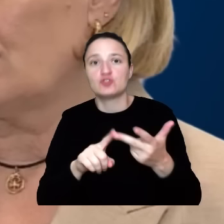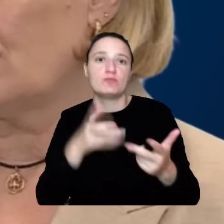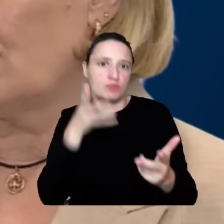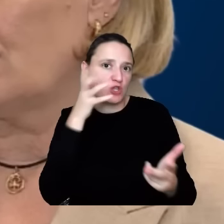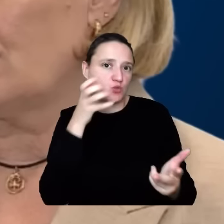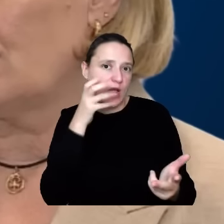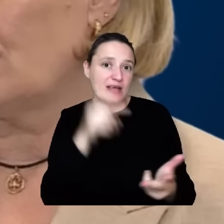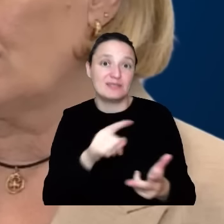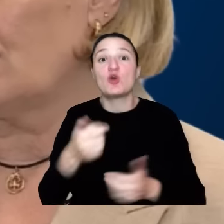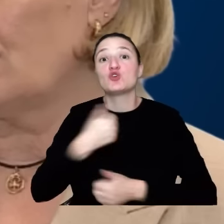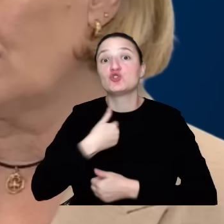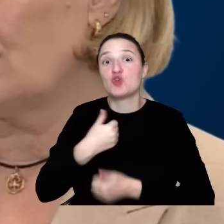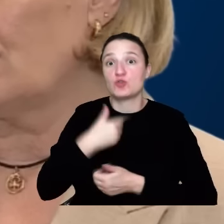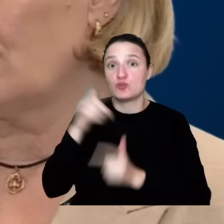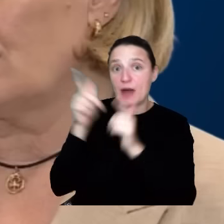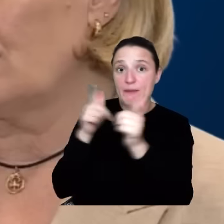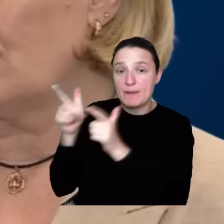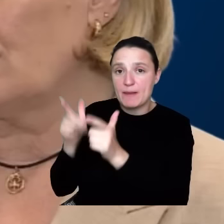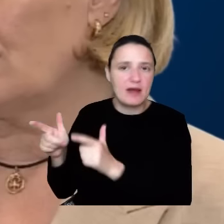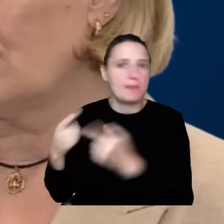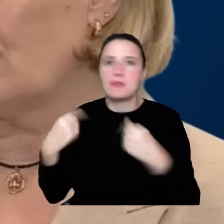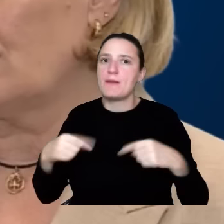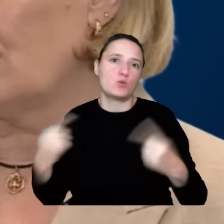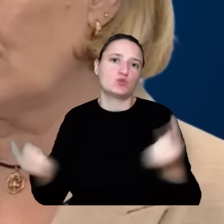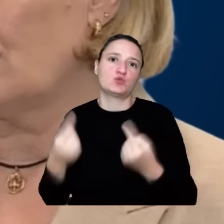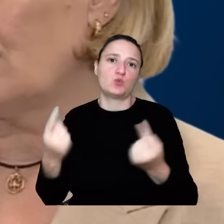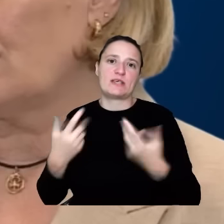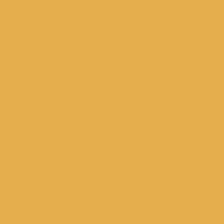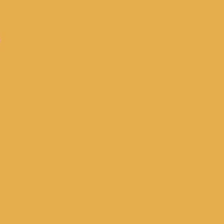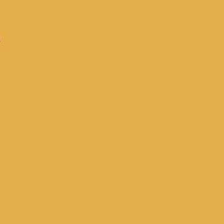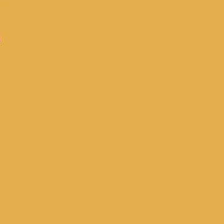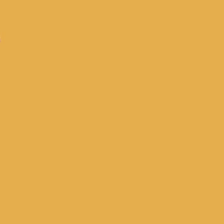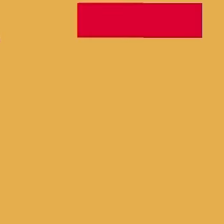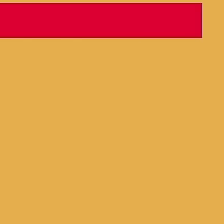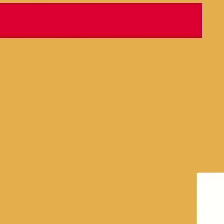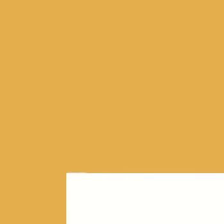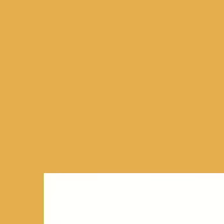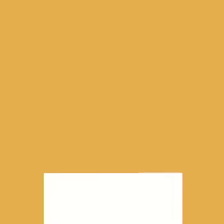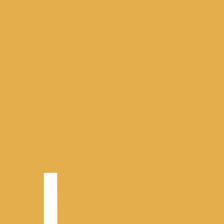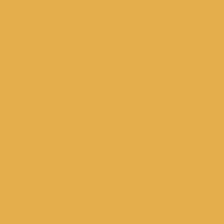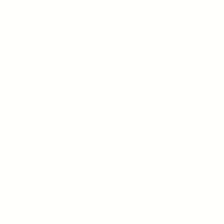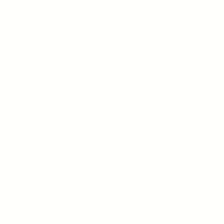podczas interwencji, nie znajdowali się w sytuacji zagrażającej życiu, dodała.